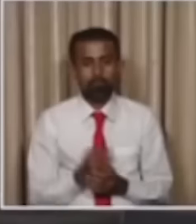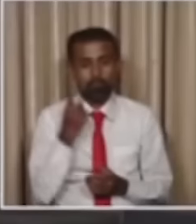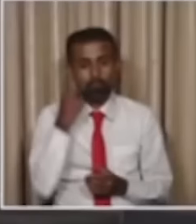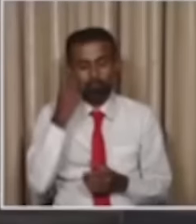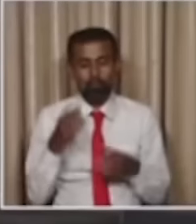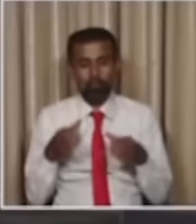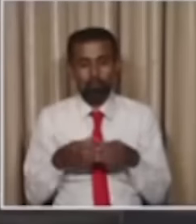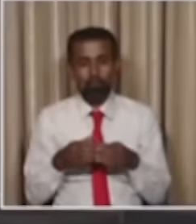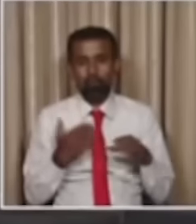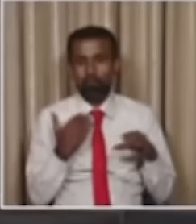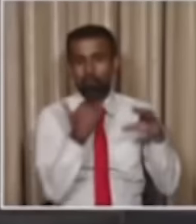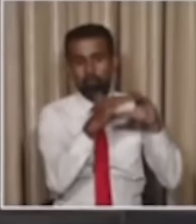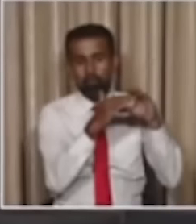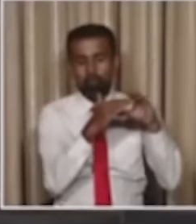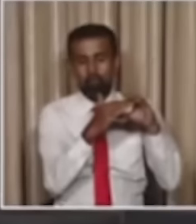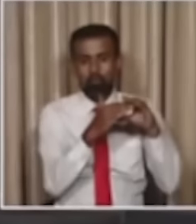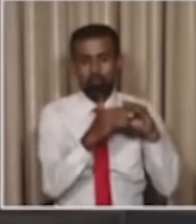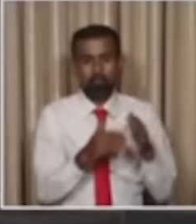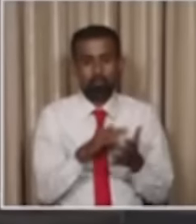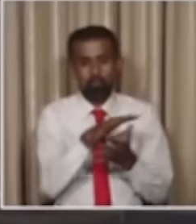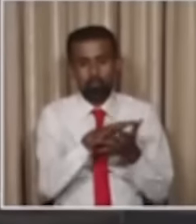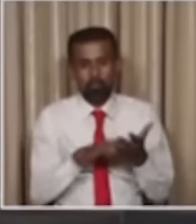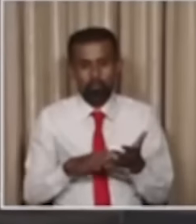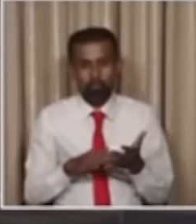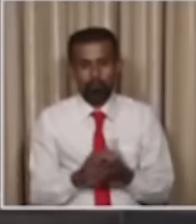බුද්ධ්‍යංශයෙන් ඇරලා තිබුණා ලියුම